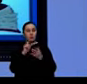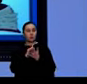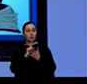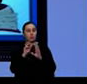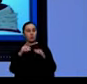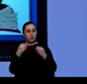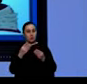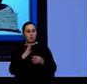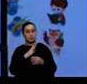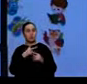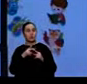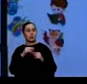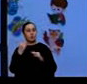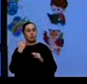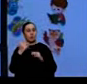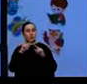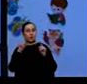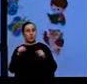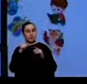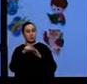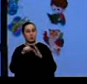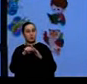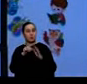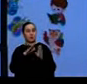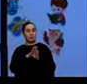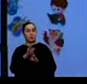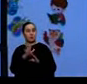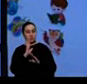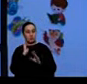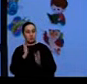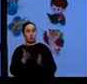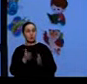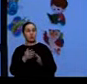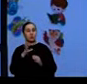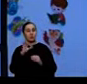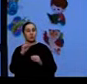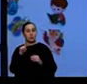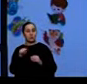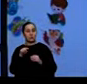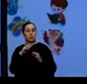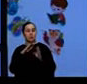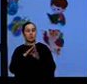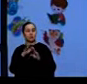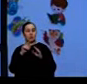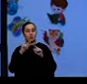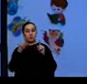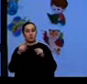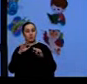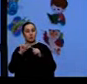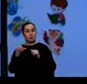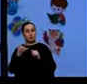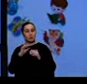misollar berilgan. Avval qavsning ichidagi amallar bajariladi. So'ngra qavsdan